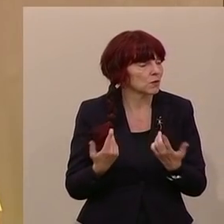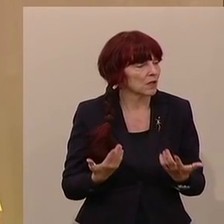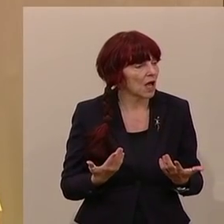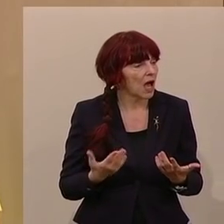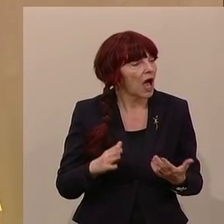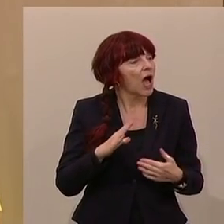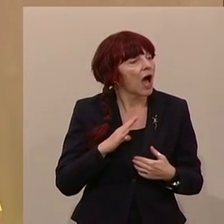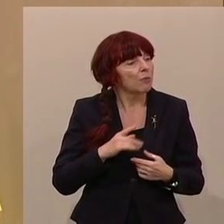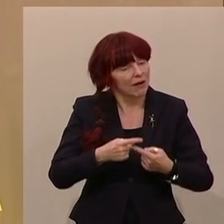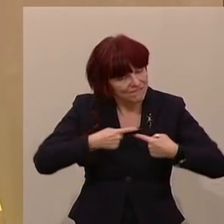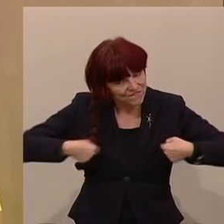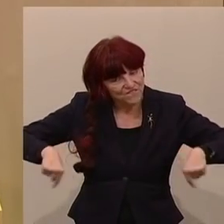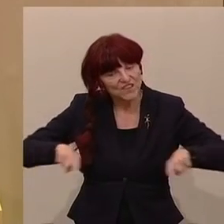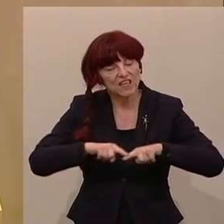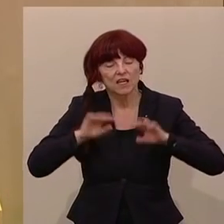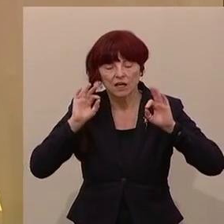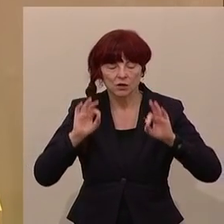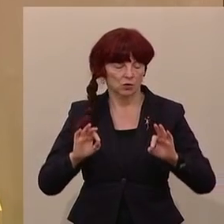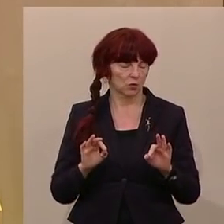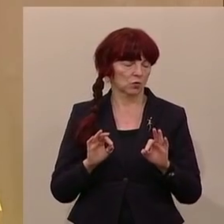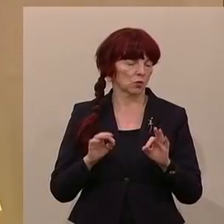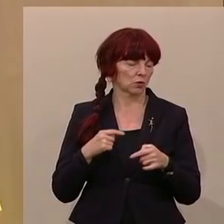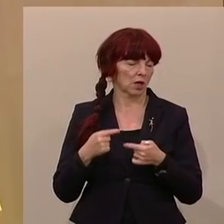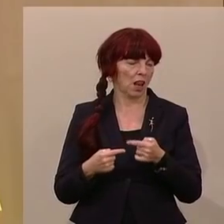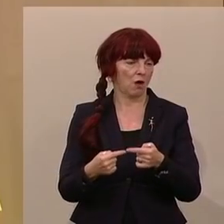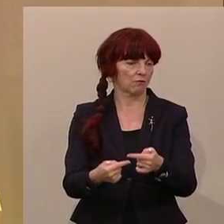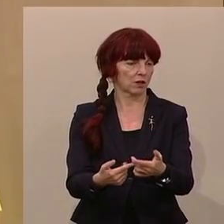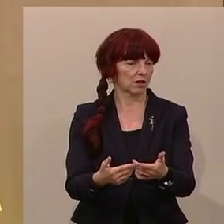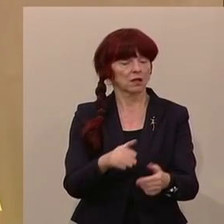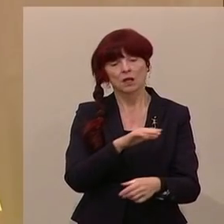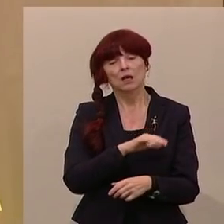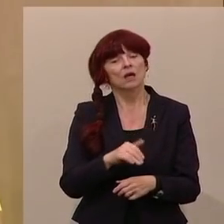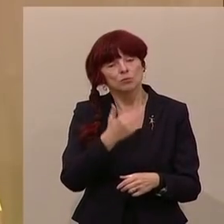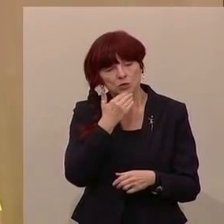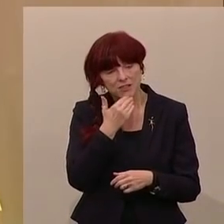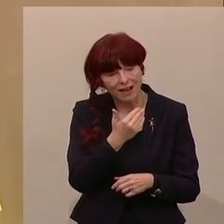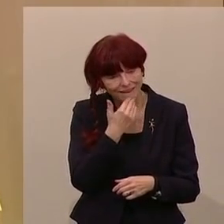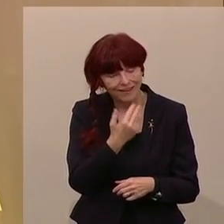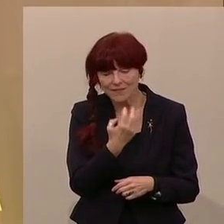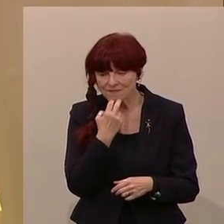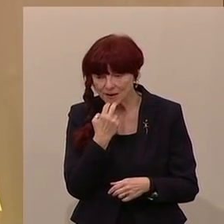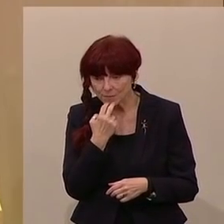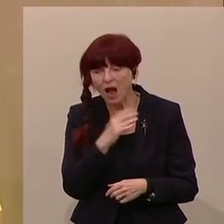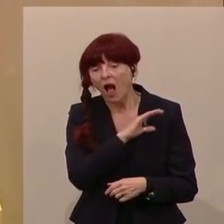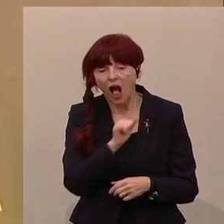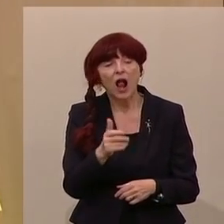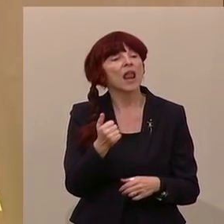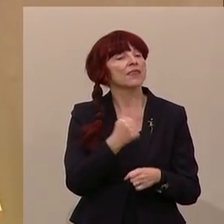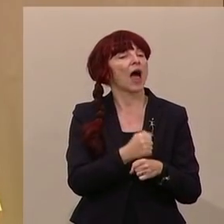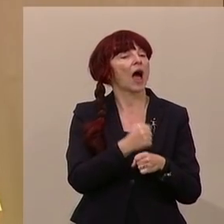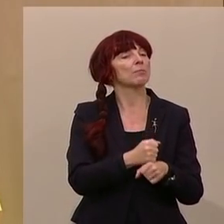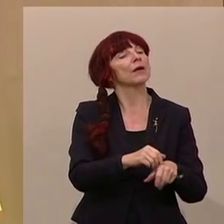uns auch so gut geht, haben wir sowohl allen arbeitenden Menschen, allen Unternehmern,